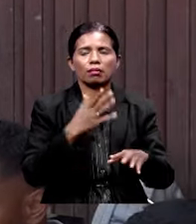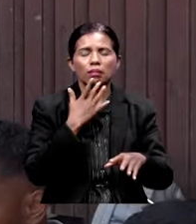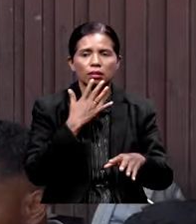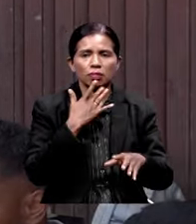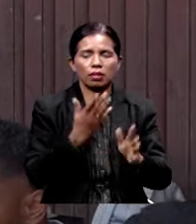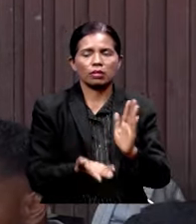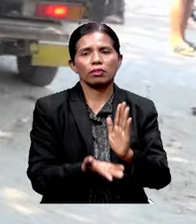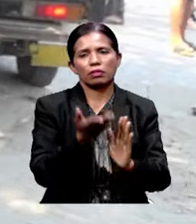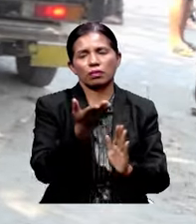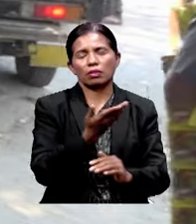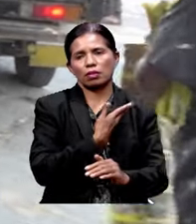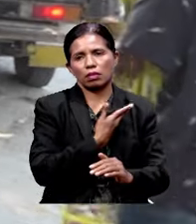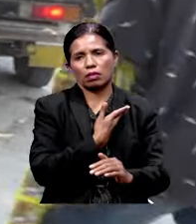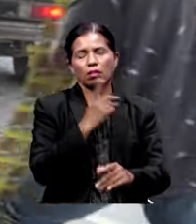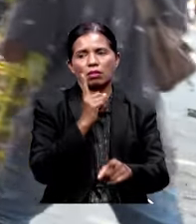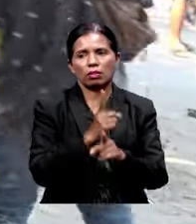Makas.